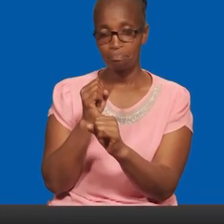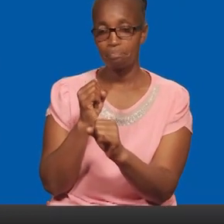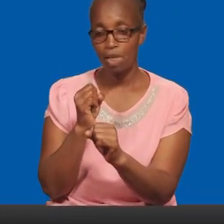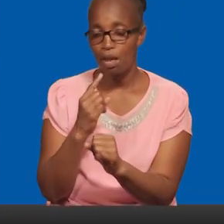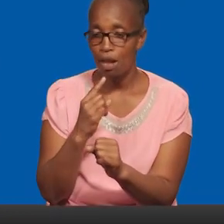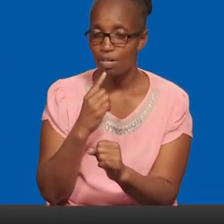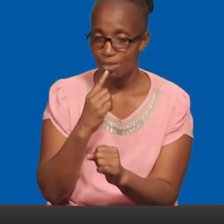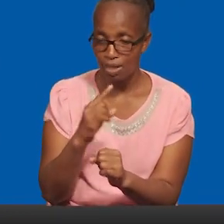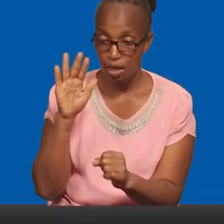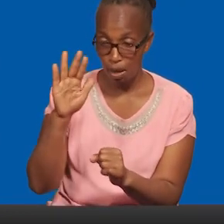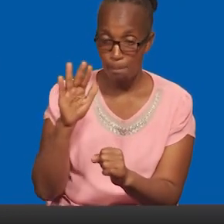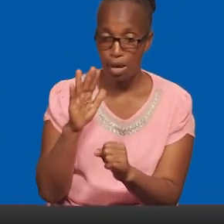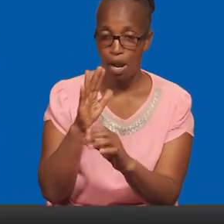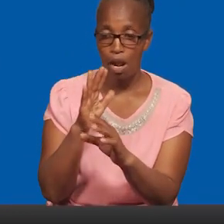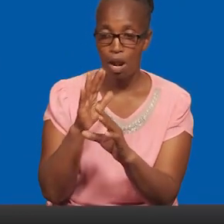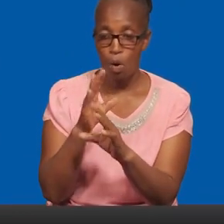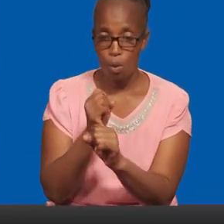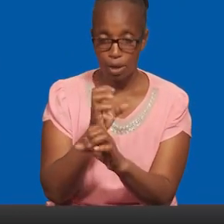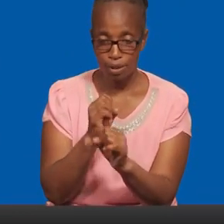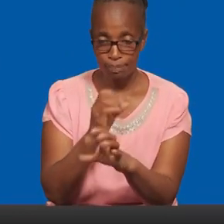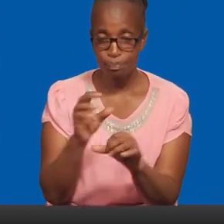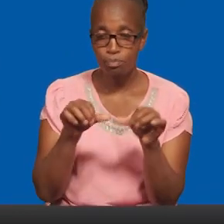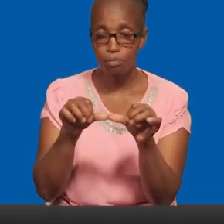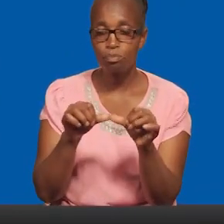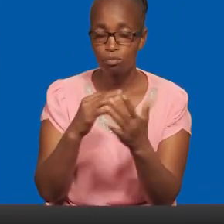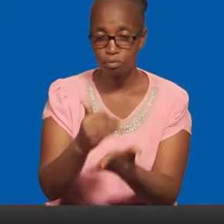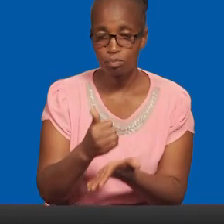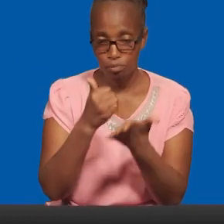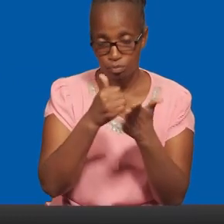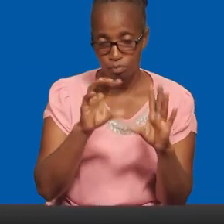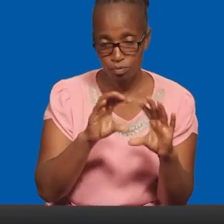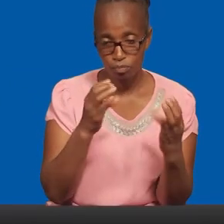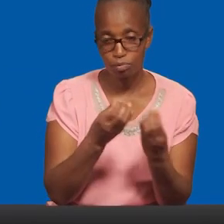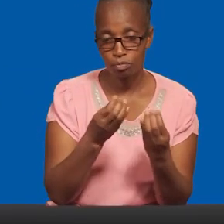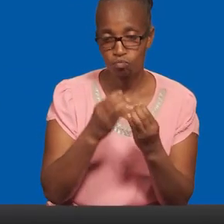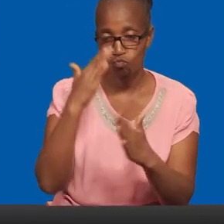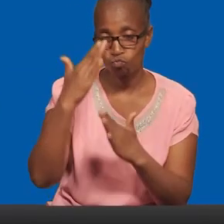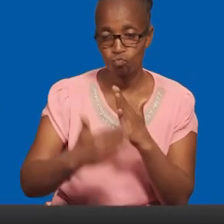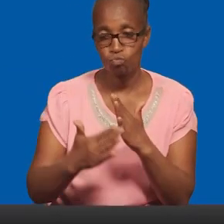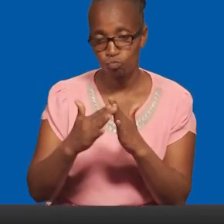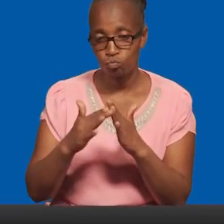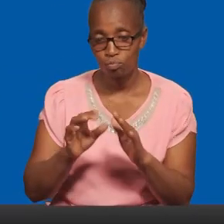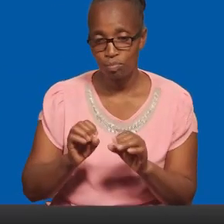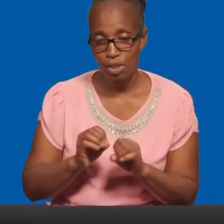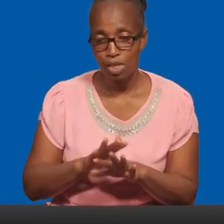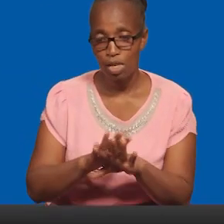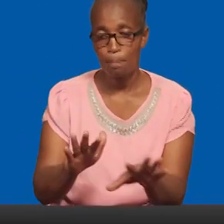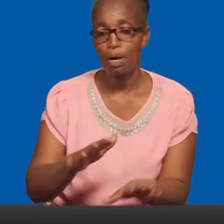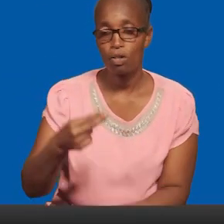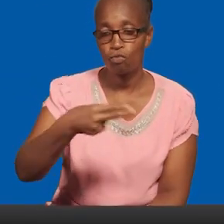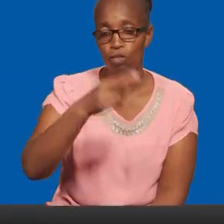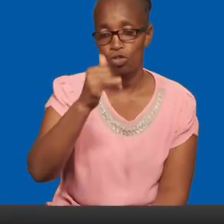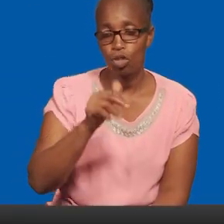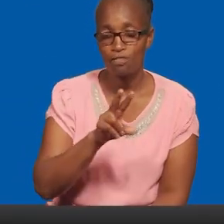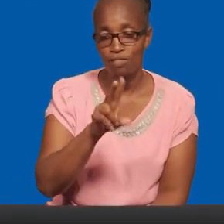Ripple Effect, Rose Mwita, alisema shirika lake limekuwa likisaidia jamii kupitia mpango wa uhamasishaji dhidi ya maambukizi